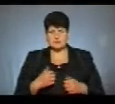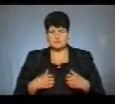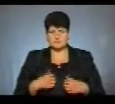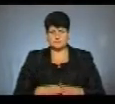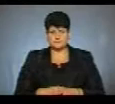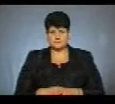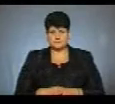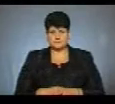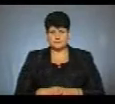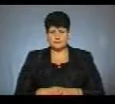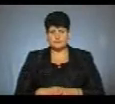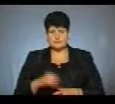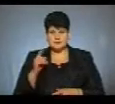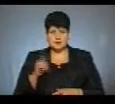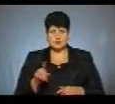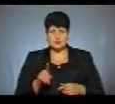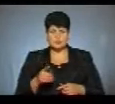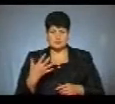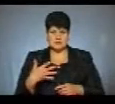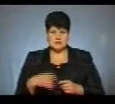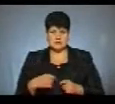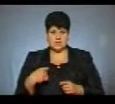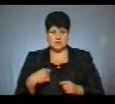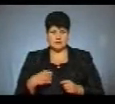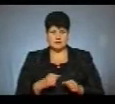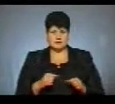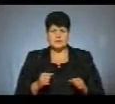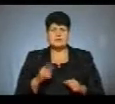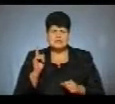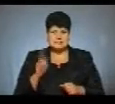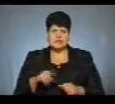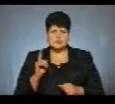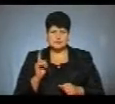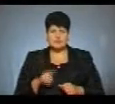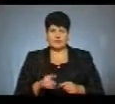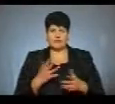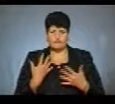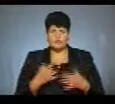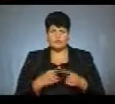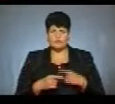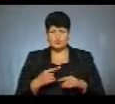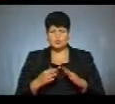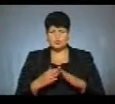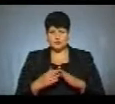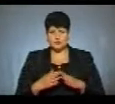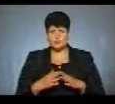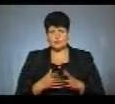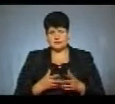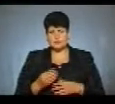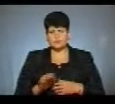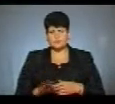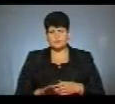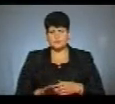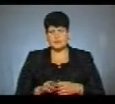прийшлося. Знаєте, що 50 кілометрів можна? Ну, звісно, що знаю. Ну, вже як вернуся додому, то скочу.